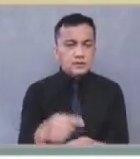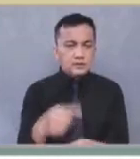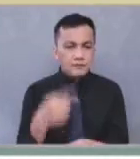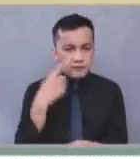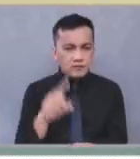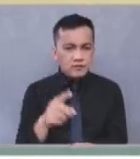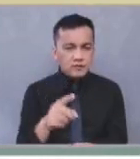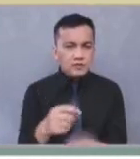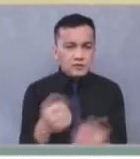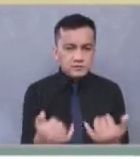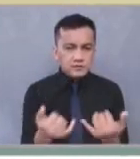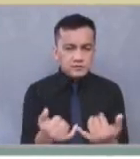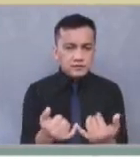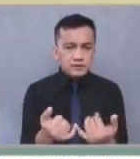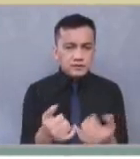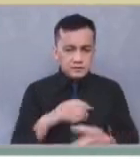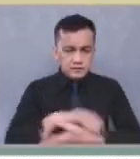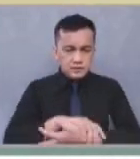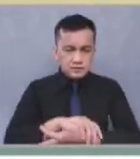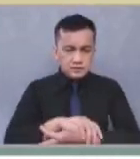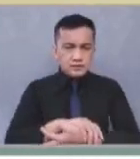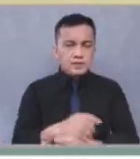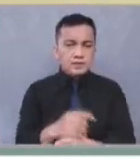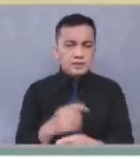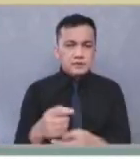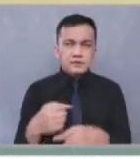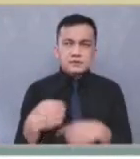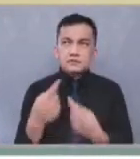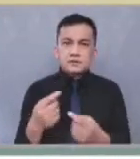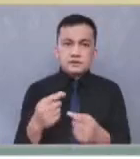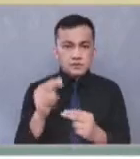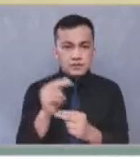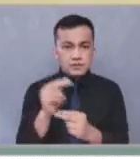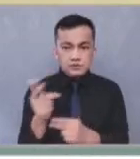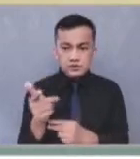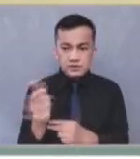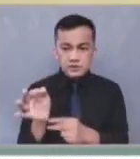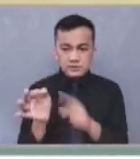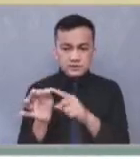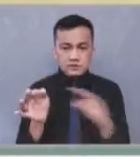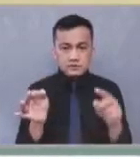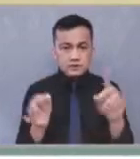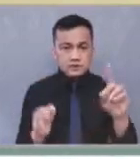araw ng bayanihan bakunahan mula November 29 hanggang December 1.